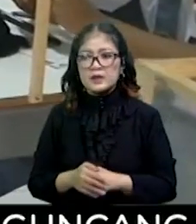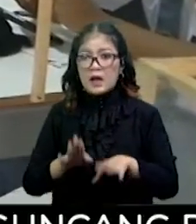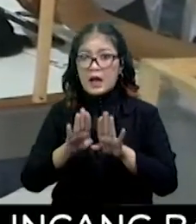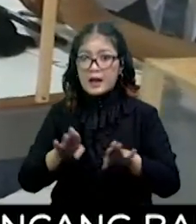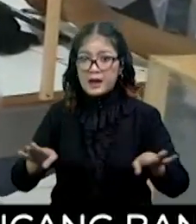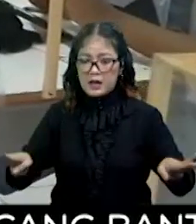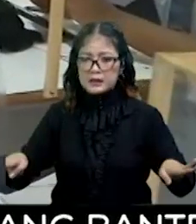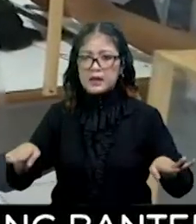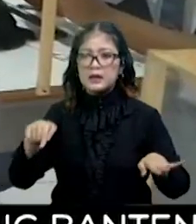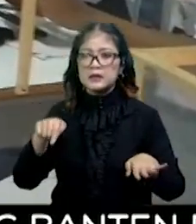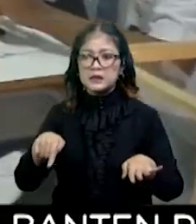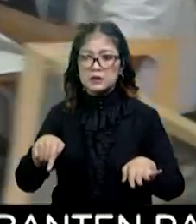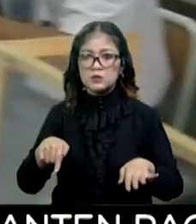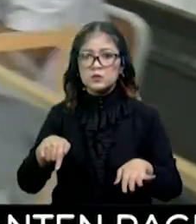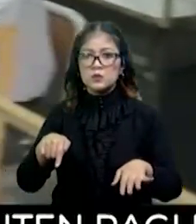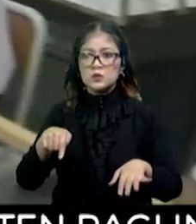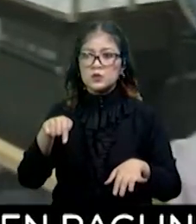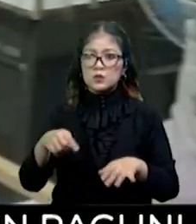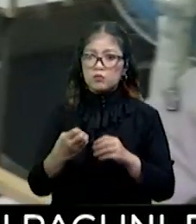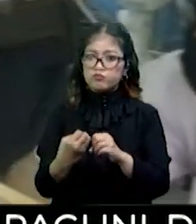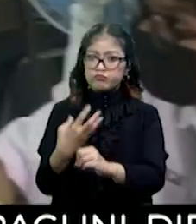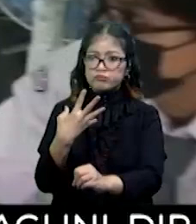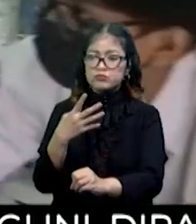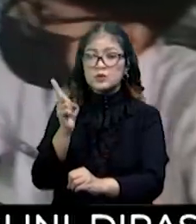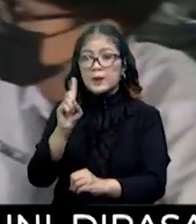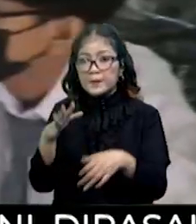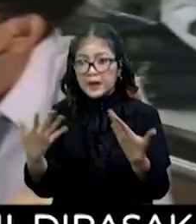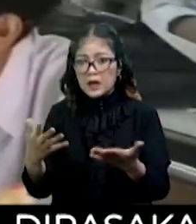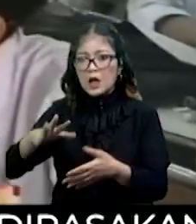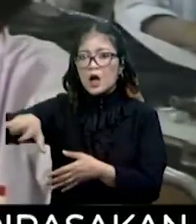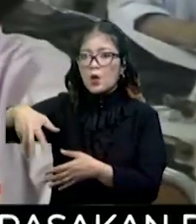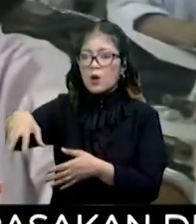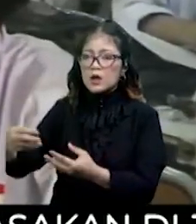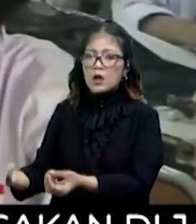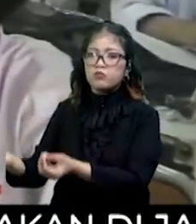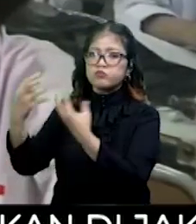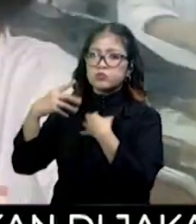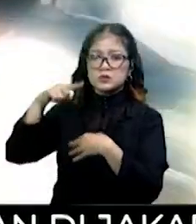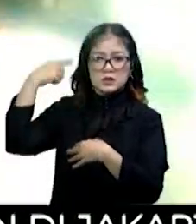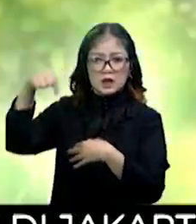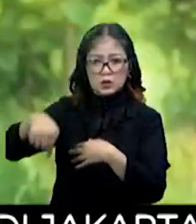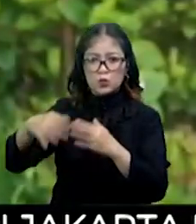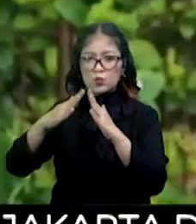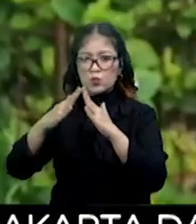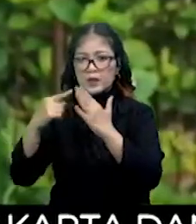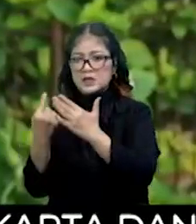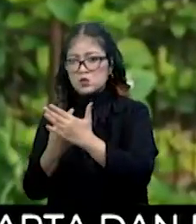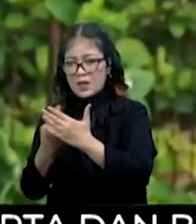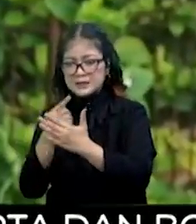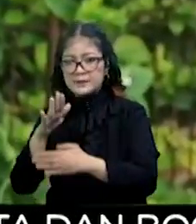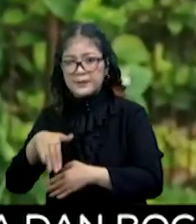COVID-19 di SMA 20 Jakarta tertular akibat klaster keluarga dan hingga kini masih menjalani isolasi mandiri.